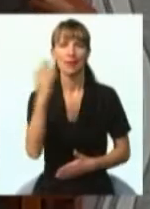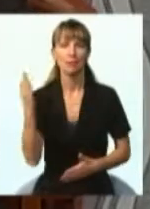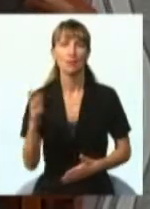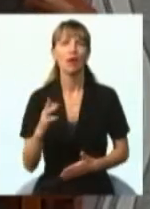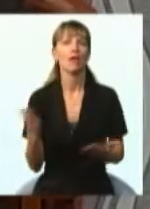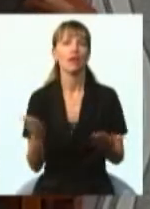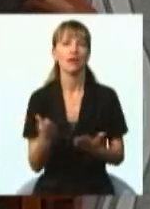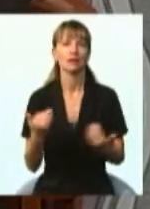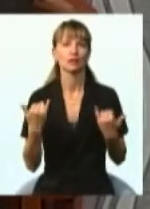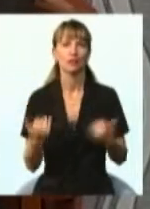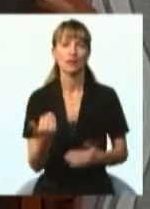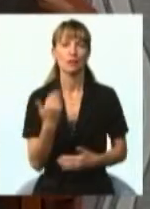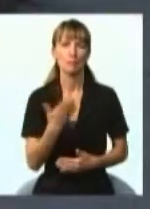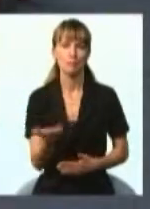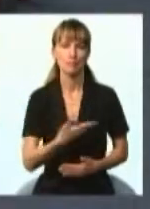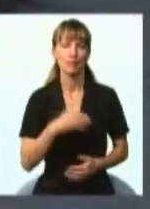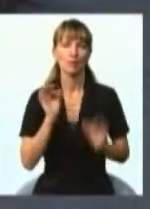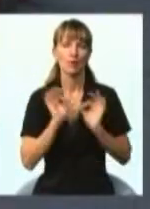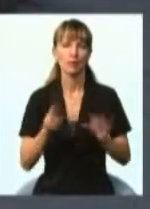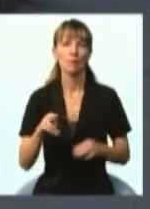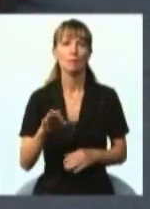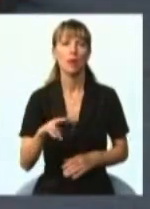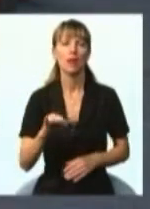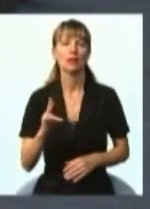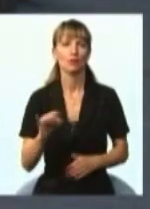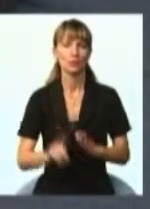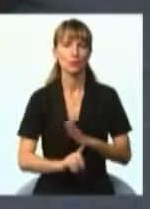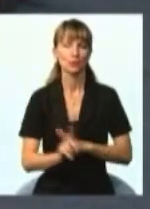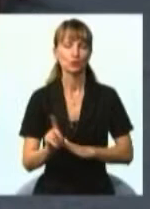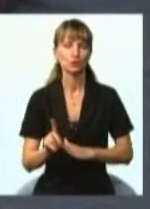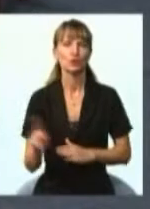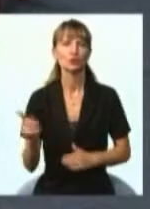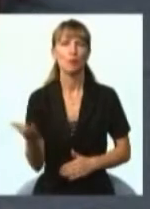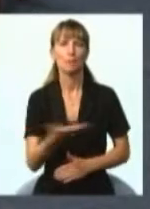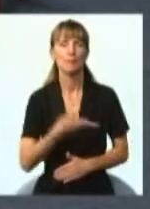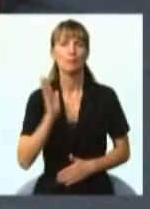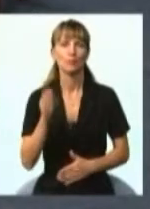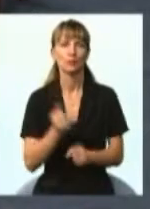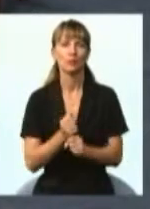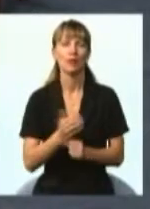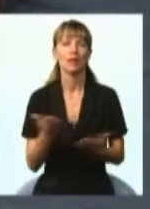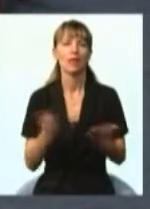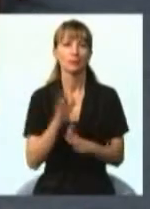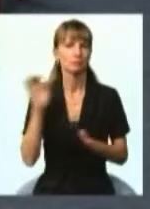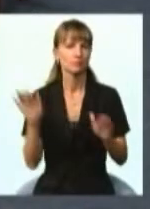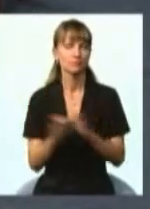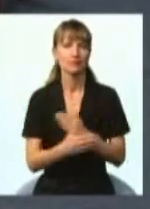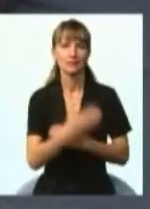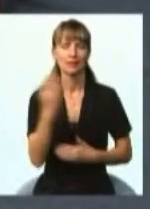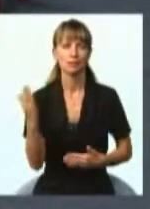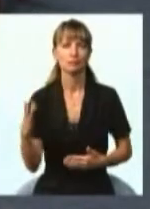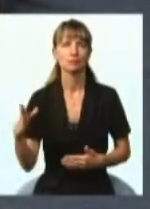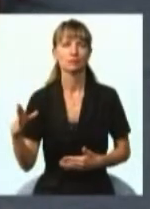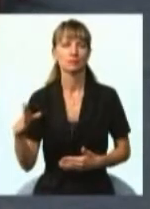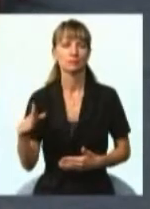Як саме, зараз ми вам розкажемо. Полінко, ну починай. Що ми будемо робити, як підкорювати небо? Ну, бувають